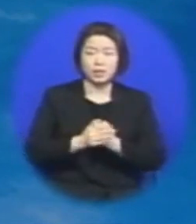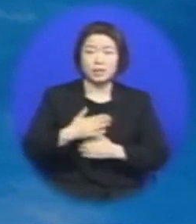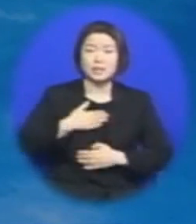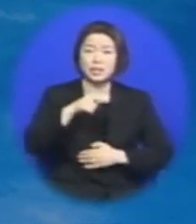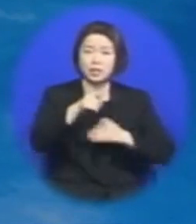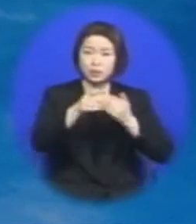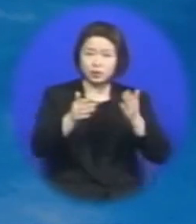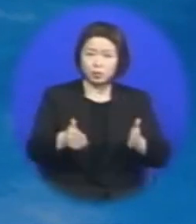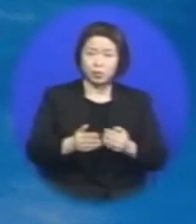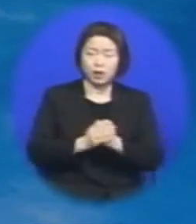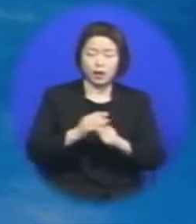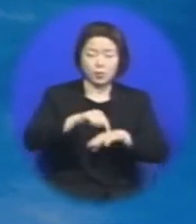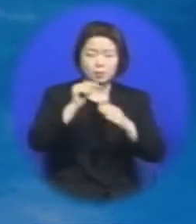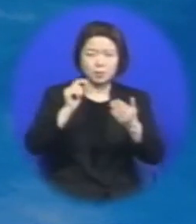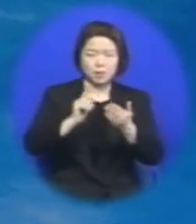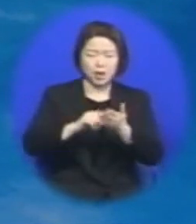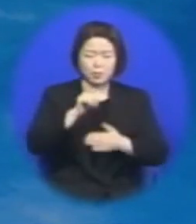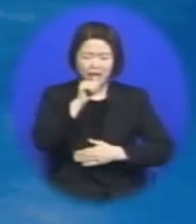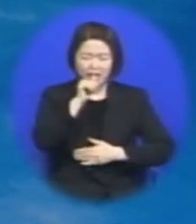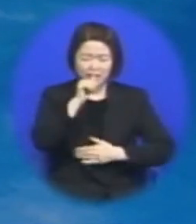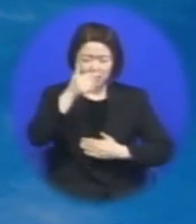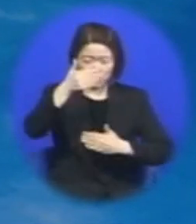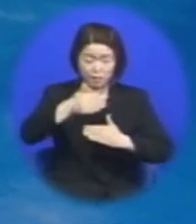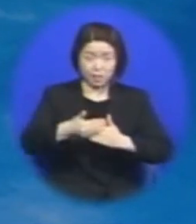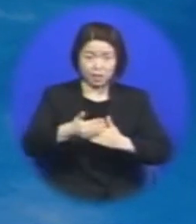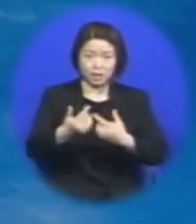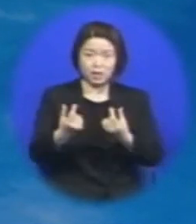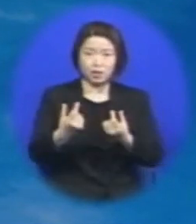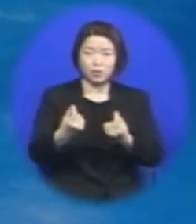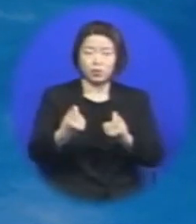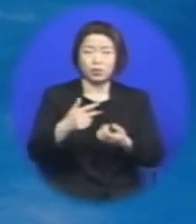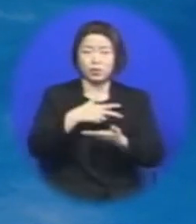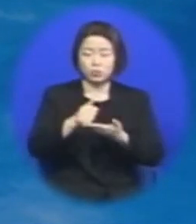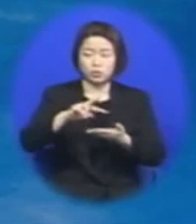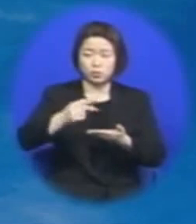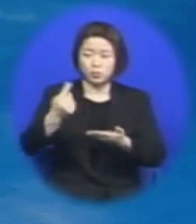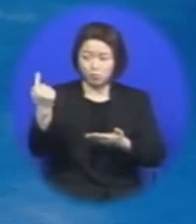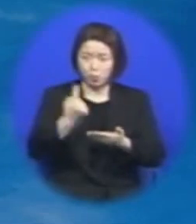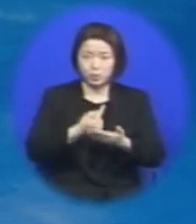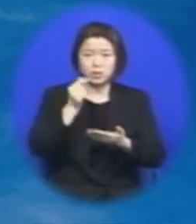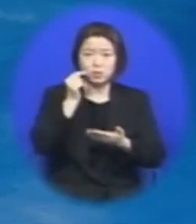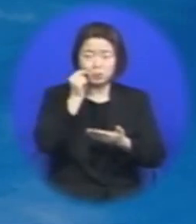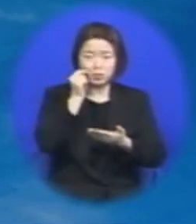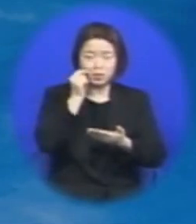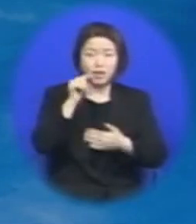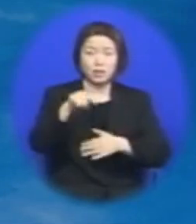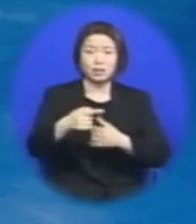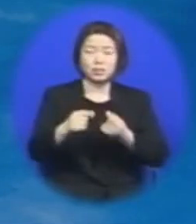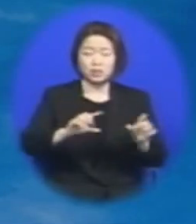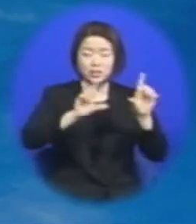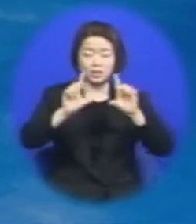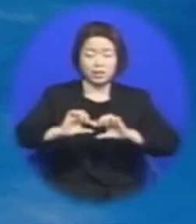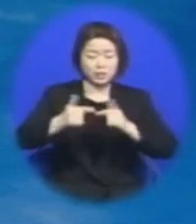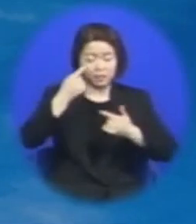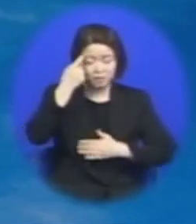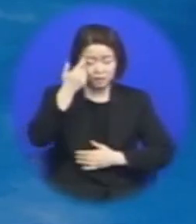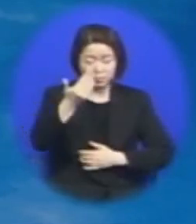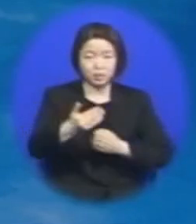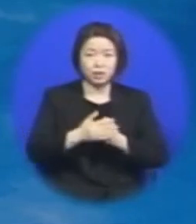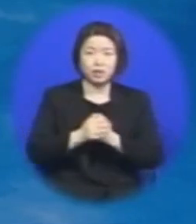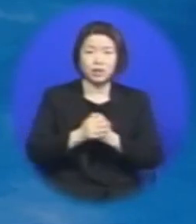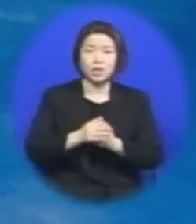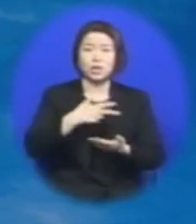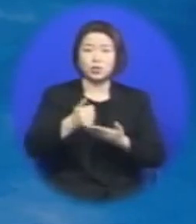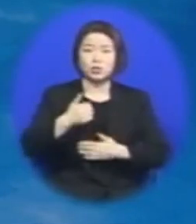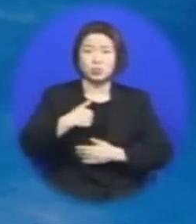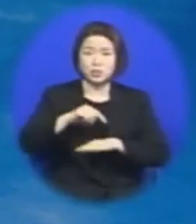그동안 마음을 철성 럼 닫아놓고 주님도 들어오지 못하게 그렇게 하고 살지는 않았습니까 주님 제